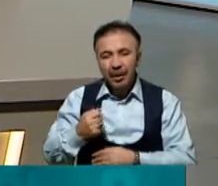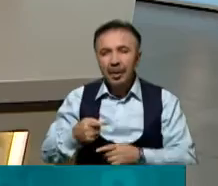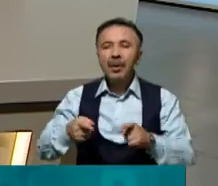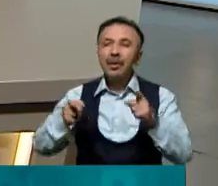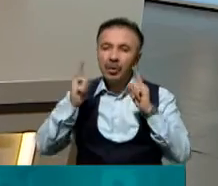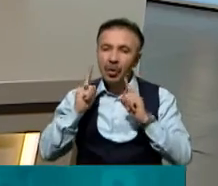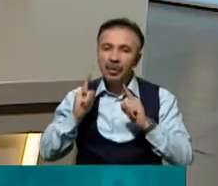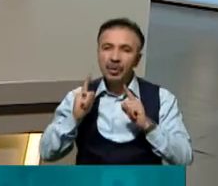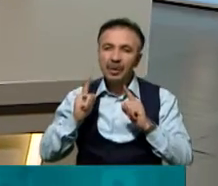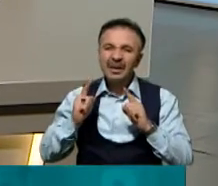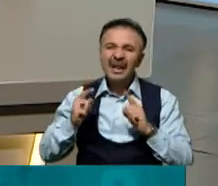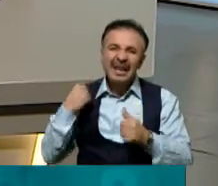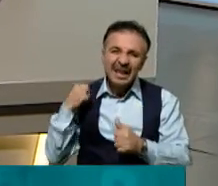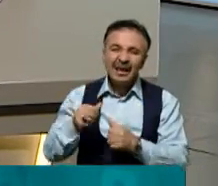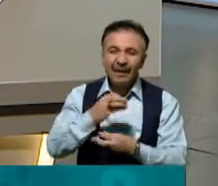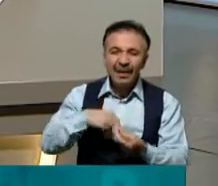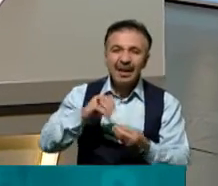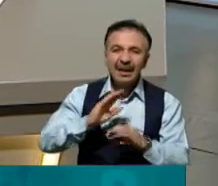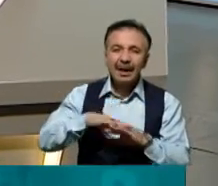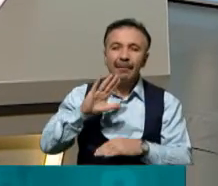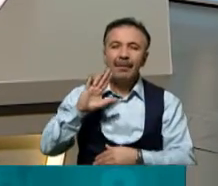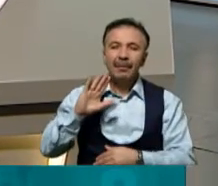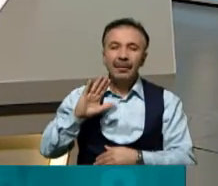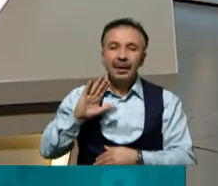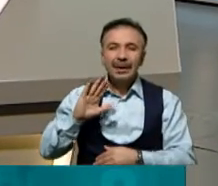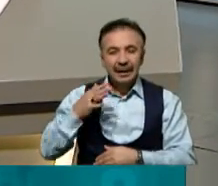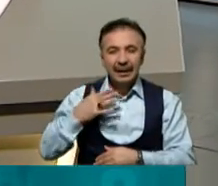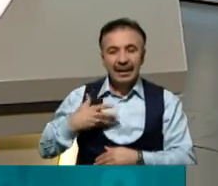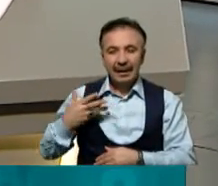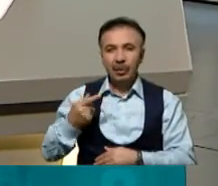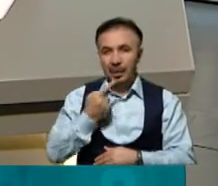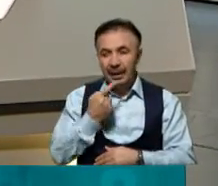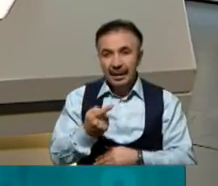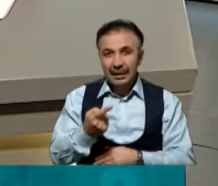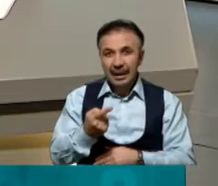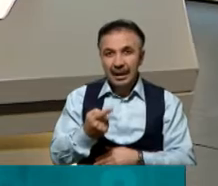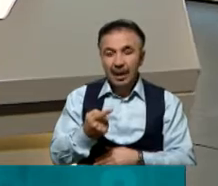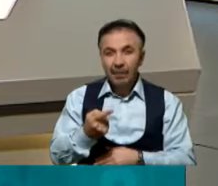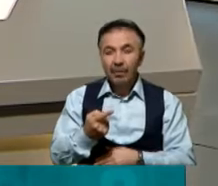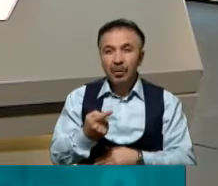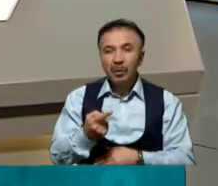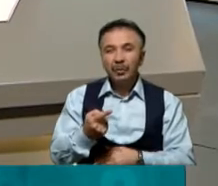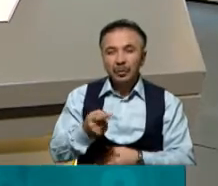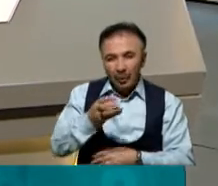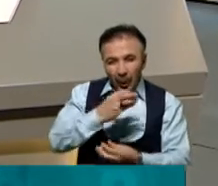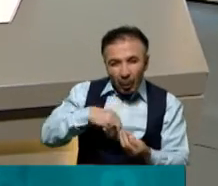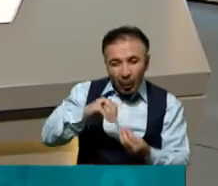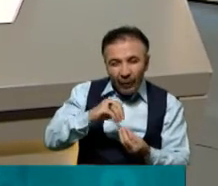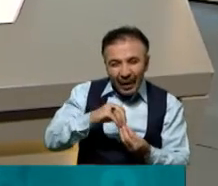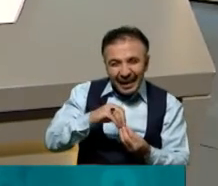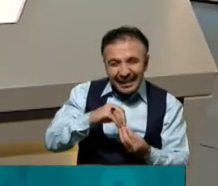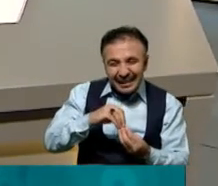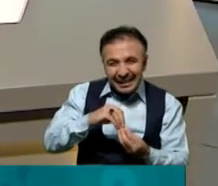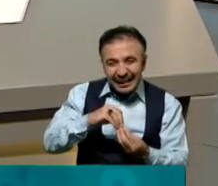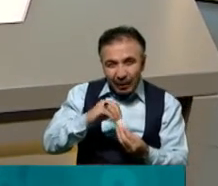işleri. Ama faiz parası hesaplayıp ondan kurtulmak istiyor. Bunu fakirlere verebilir mi? Hayır kurumlarına